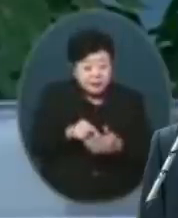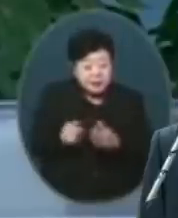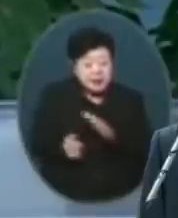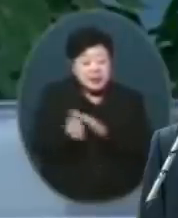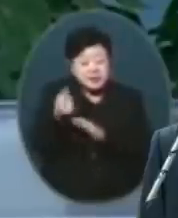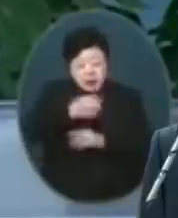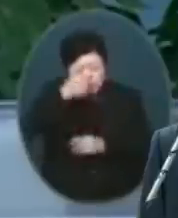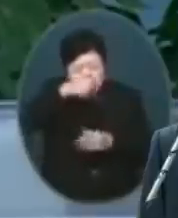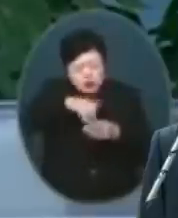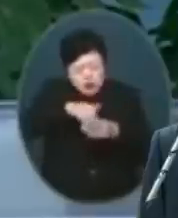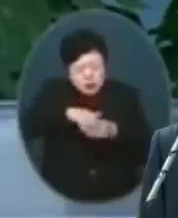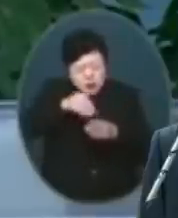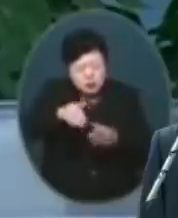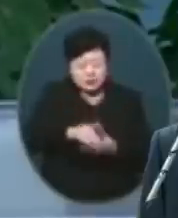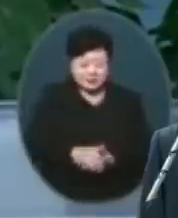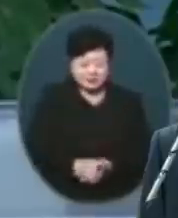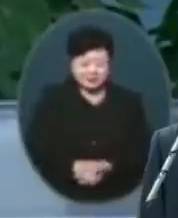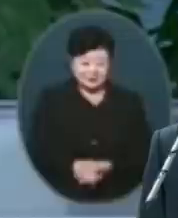희망과 꿈을 심어주시고